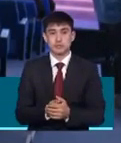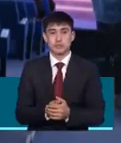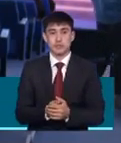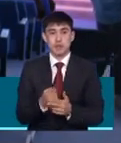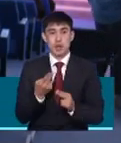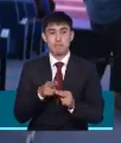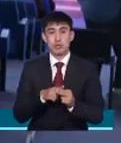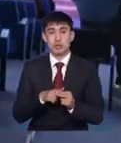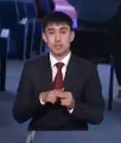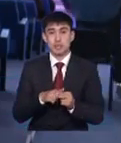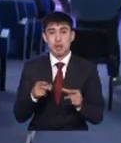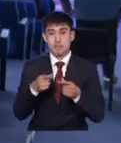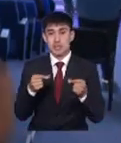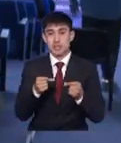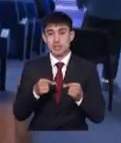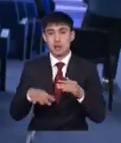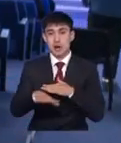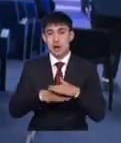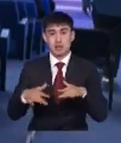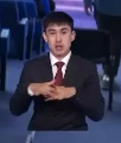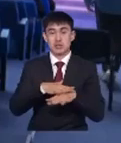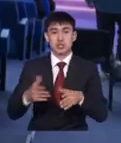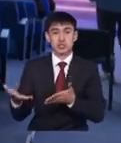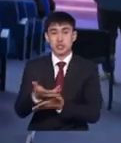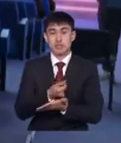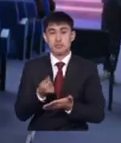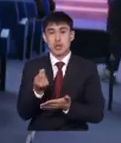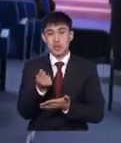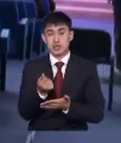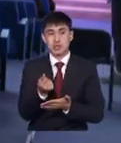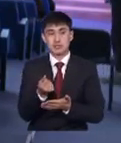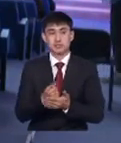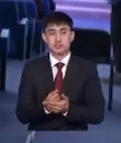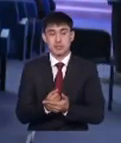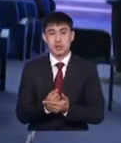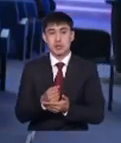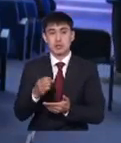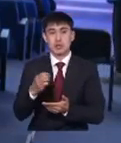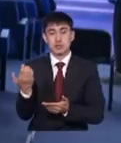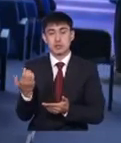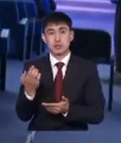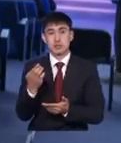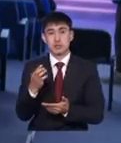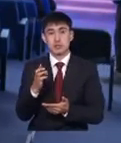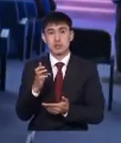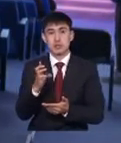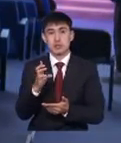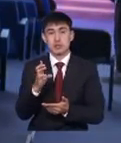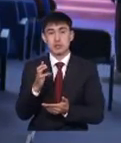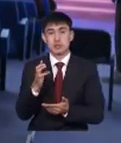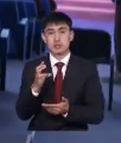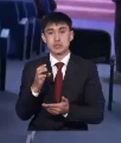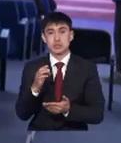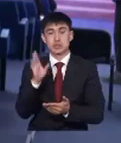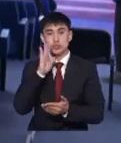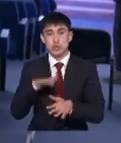Бұл билеттер осы жерде халықтар жиналып, осы жерде қаражат Батыс ауданындағы жалпы суға